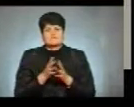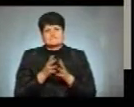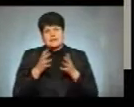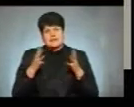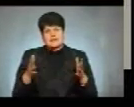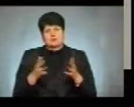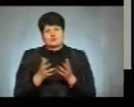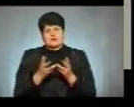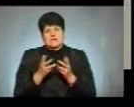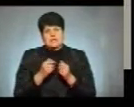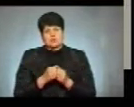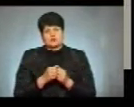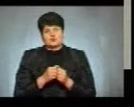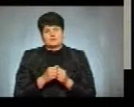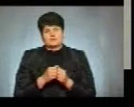кількістю